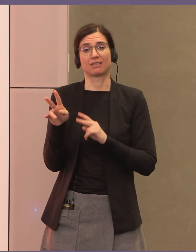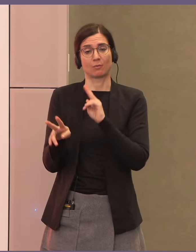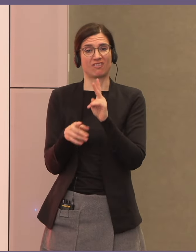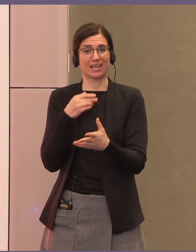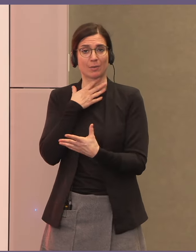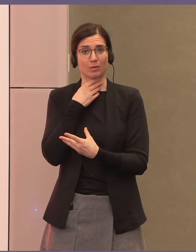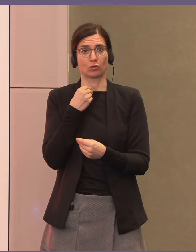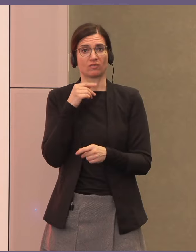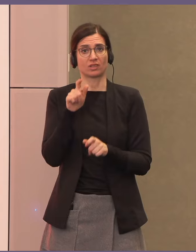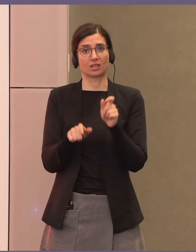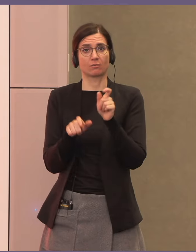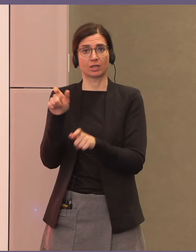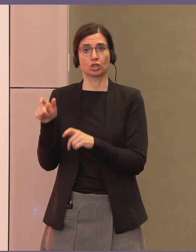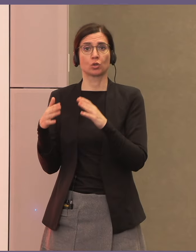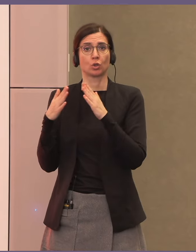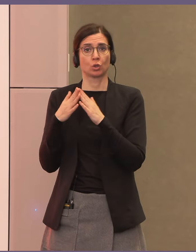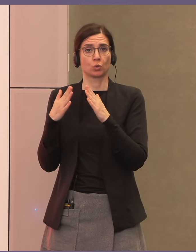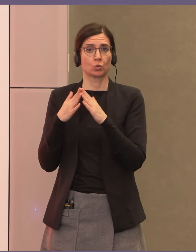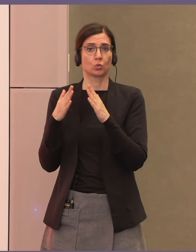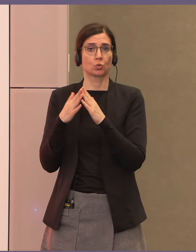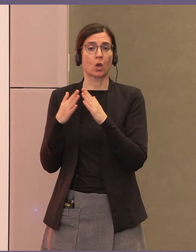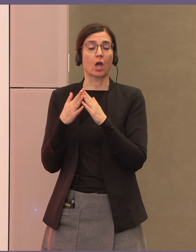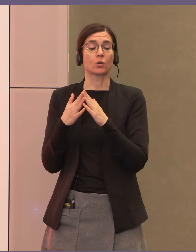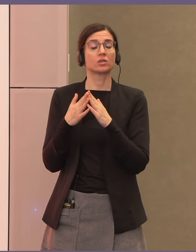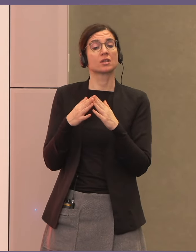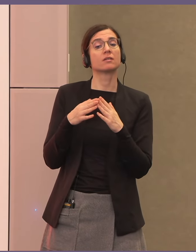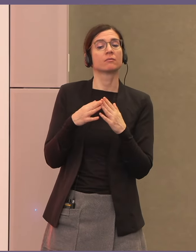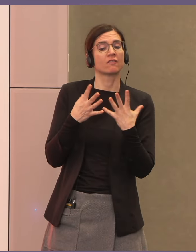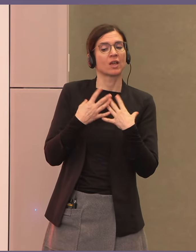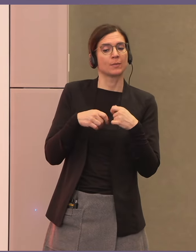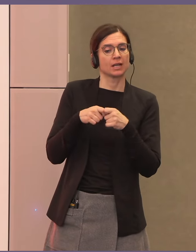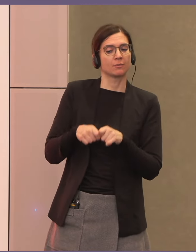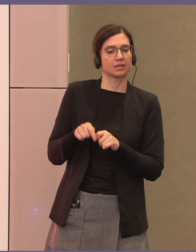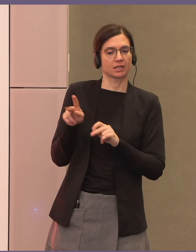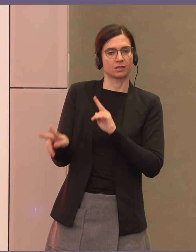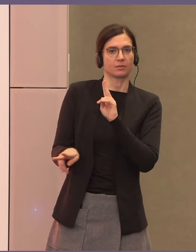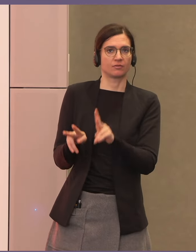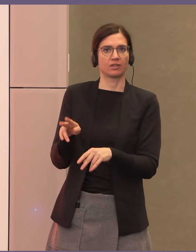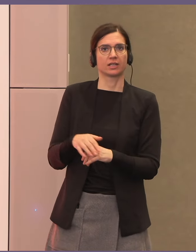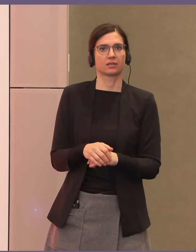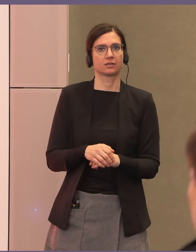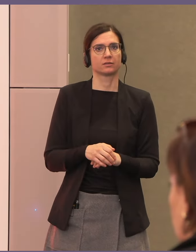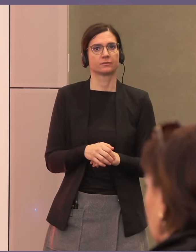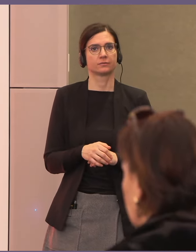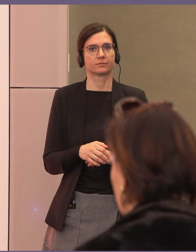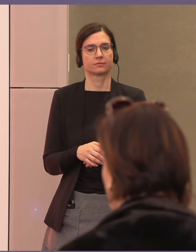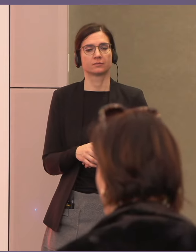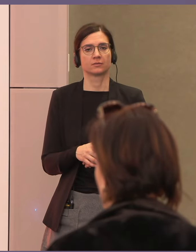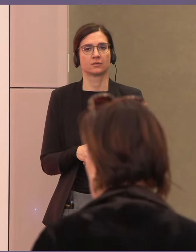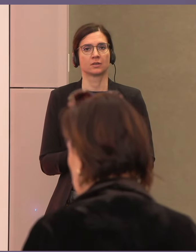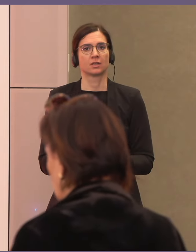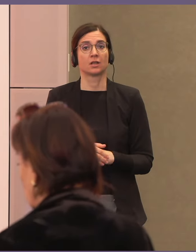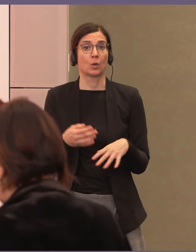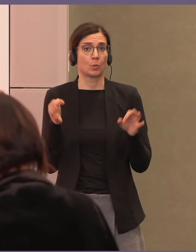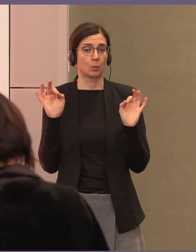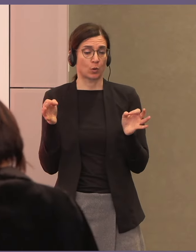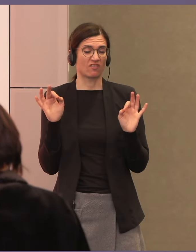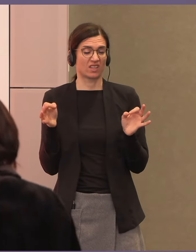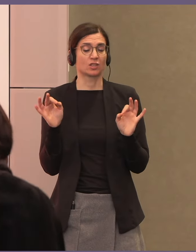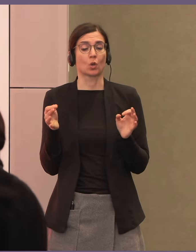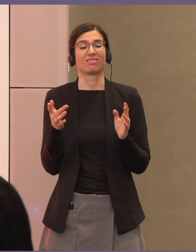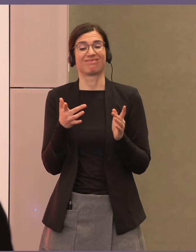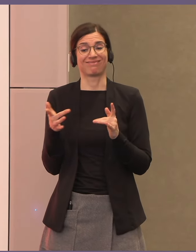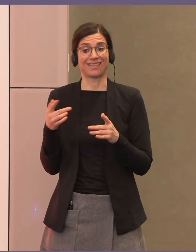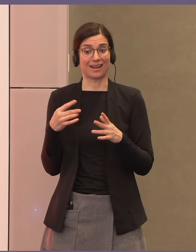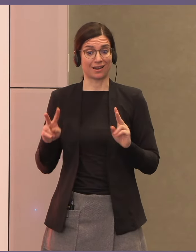Österreich werden zu Hause durch Angehörige gepflegt. Pflege ausschließlich durch professionelle Kräfte könnte sich